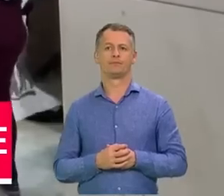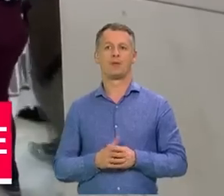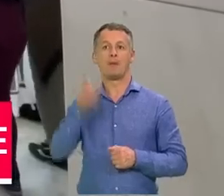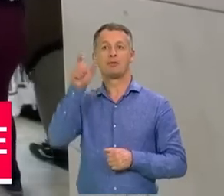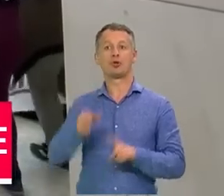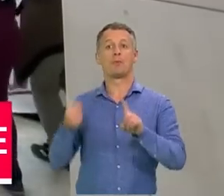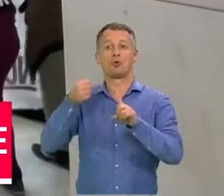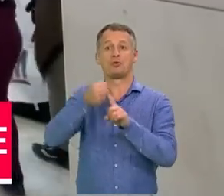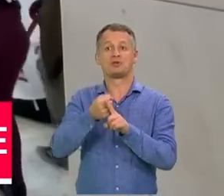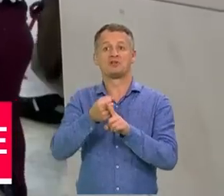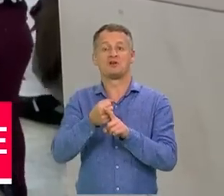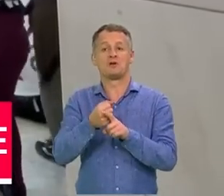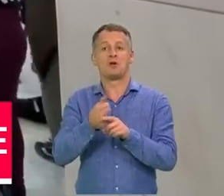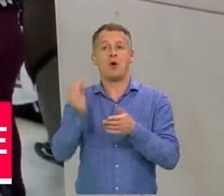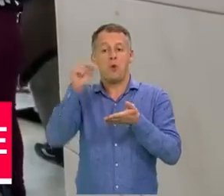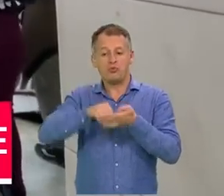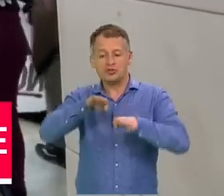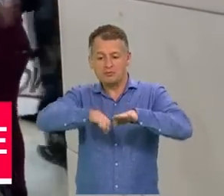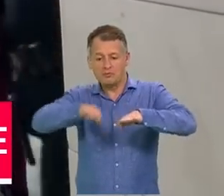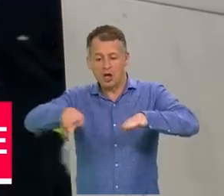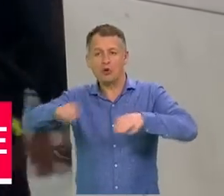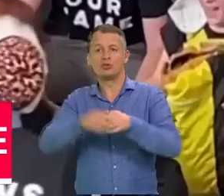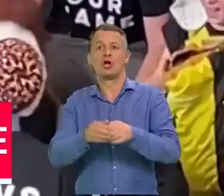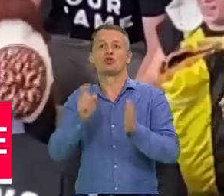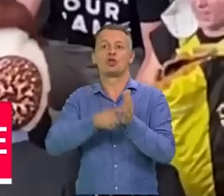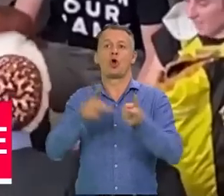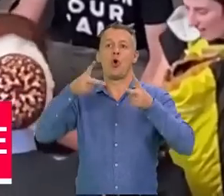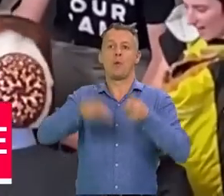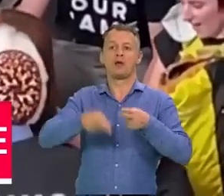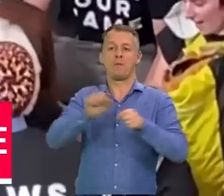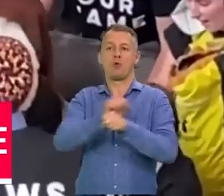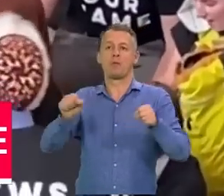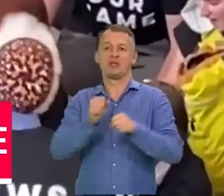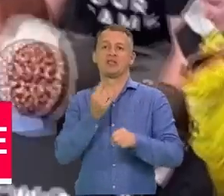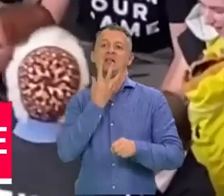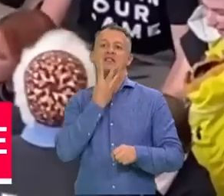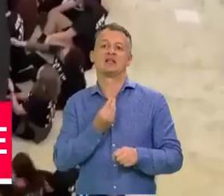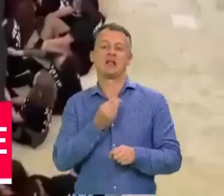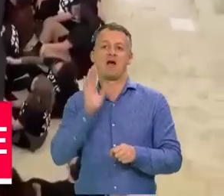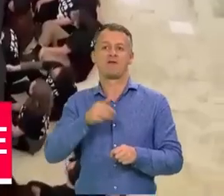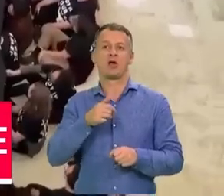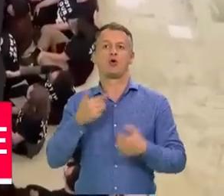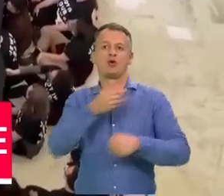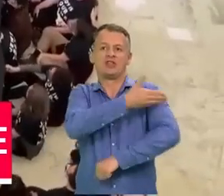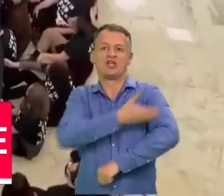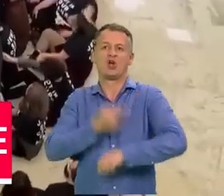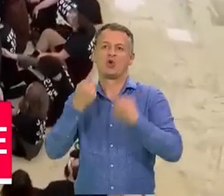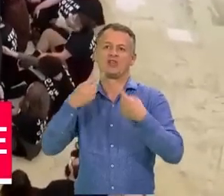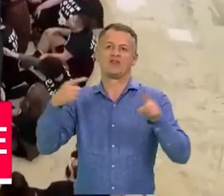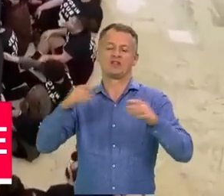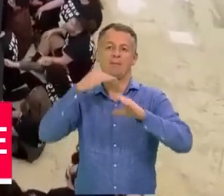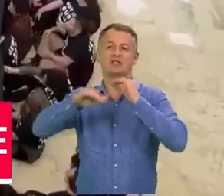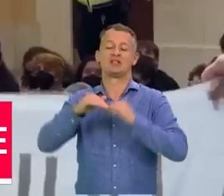Protestatarii s-au așezat pe podea și au cerut oprirea bombardamentelor izraeliene. Purtau tricouri cu diverse mesaje. Evreii